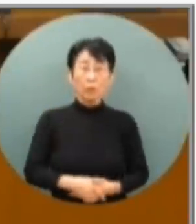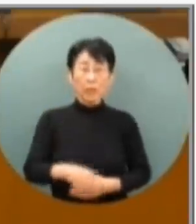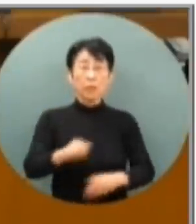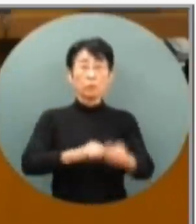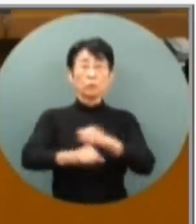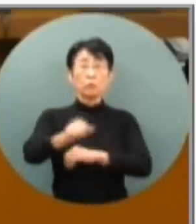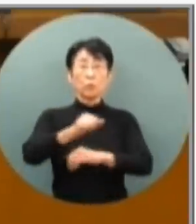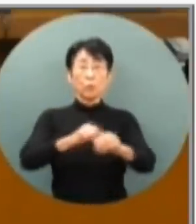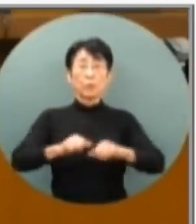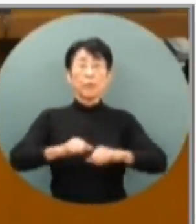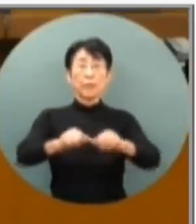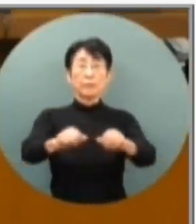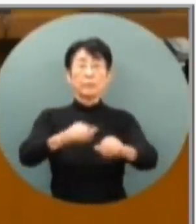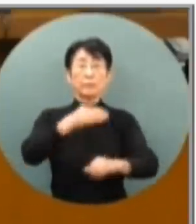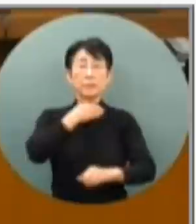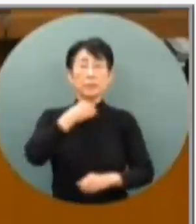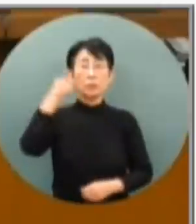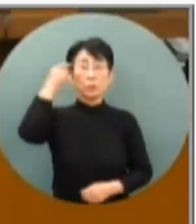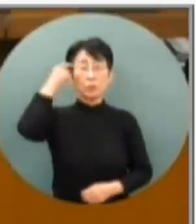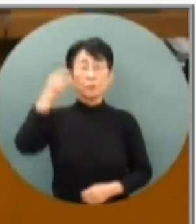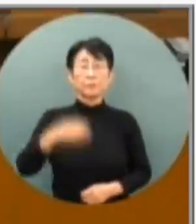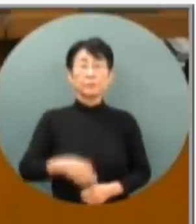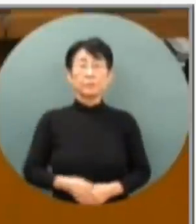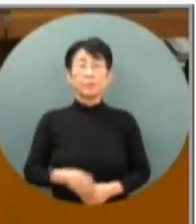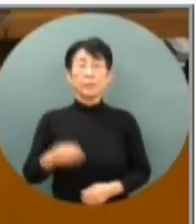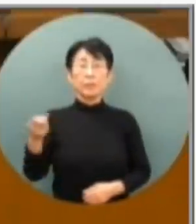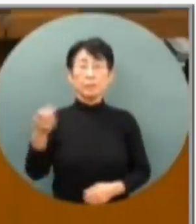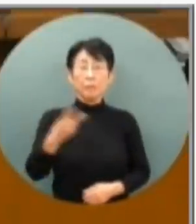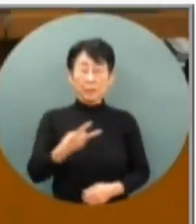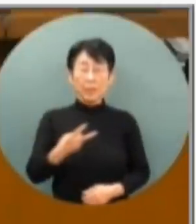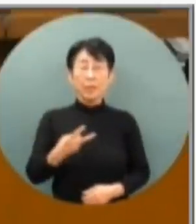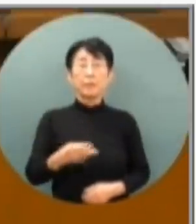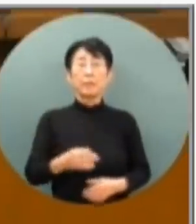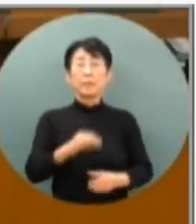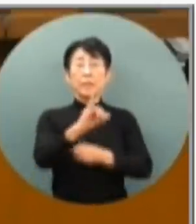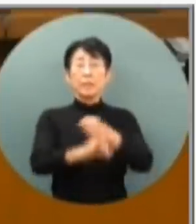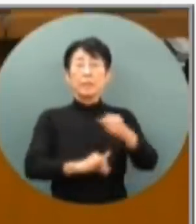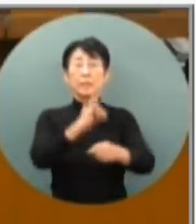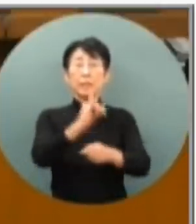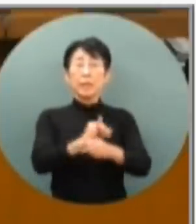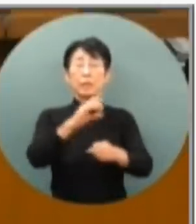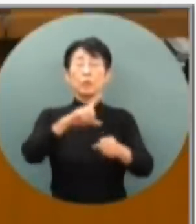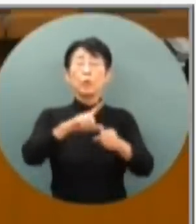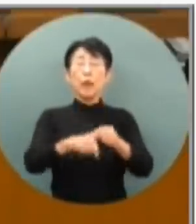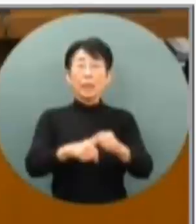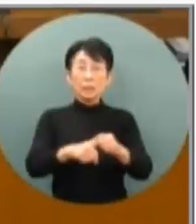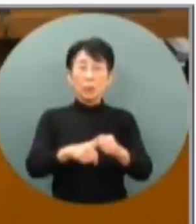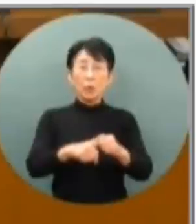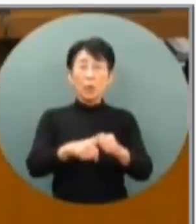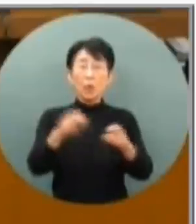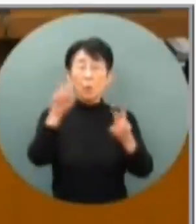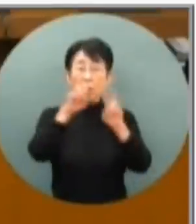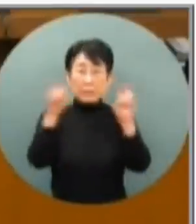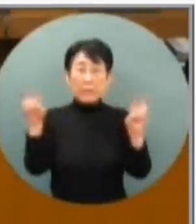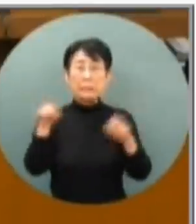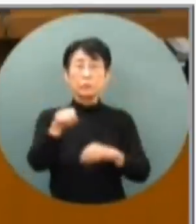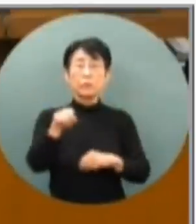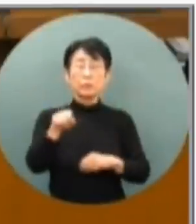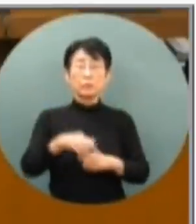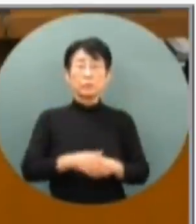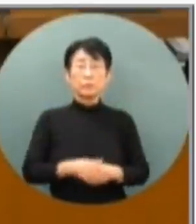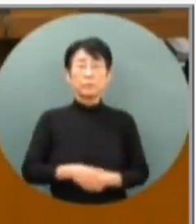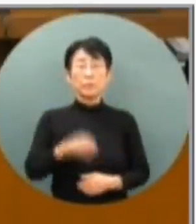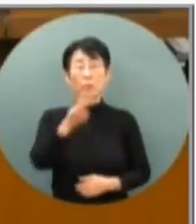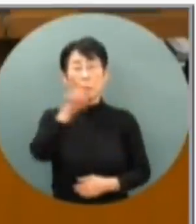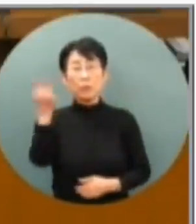してまいりたいと思います。で併せてネット上のサーベランス、モニタリングでございます。まあ、これについ